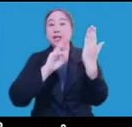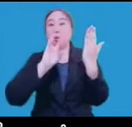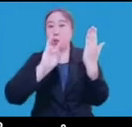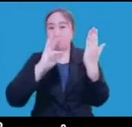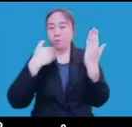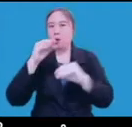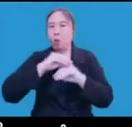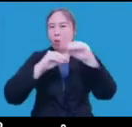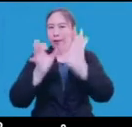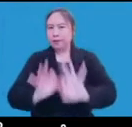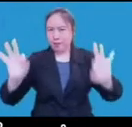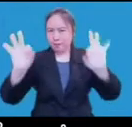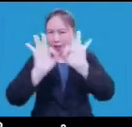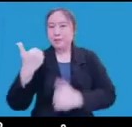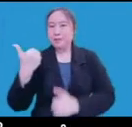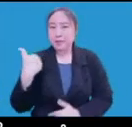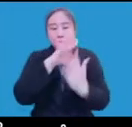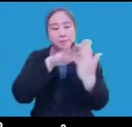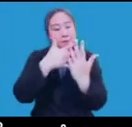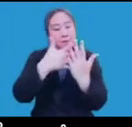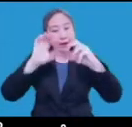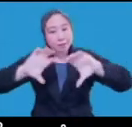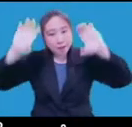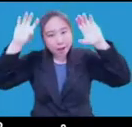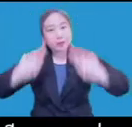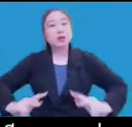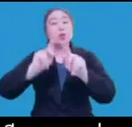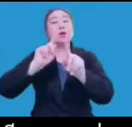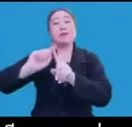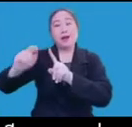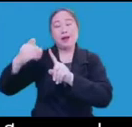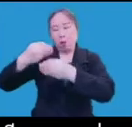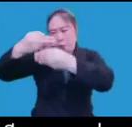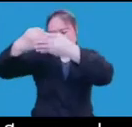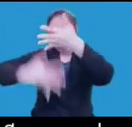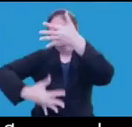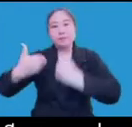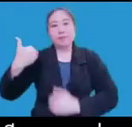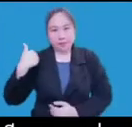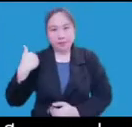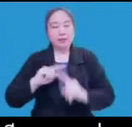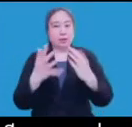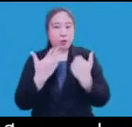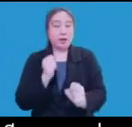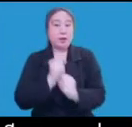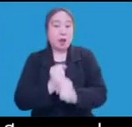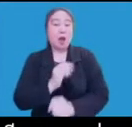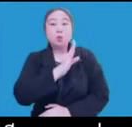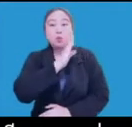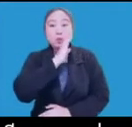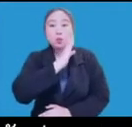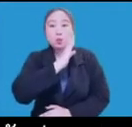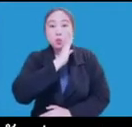งานมีโครงการสำคัญไม่ว่าจะเป็นนโยบายรัฐบาลกระทรวงต่างๆมากมายนะครับคราวนี้การทำงานถ้าเรา